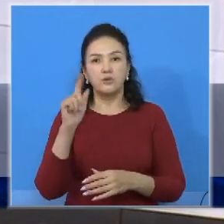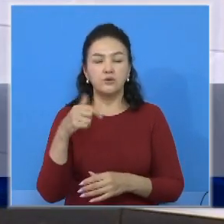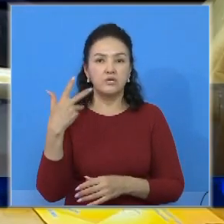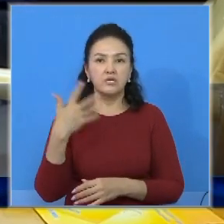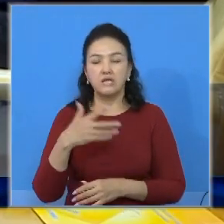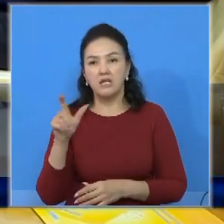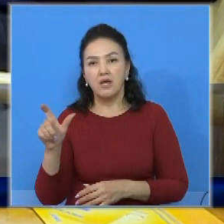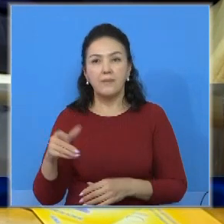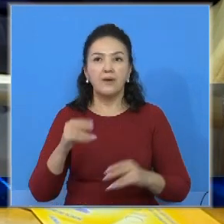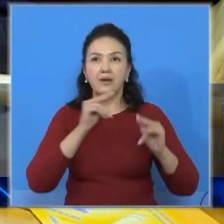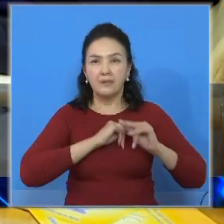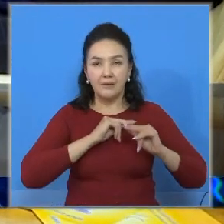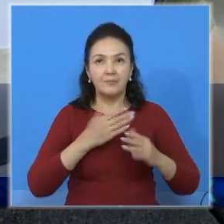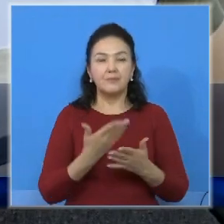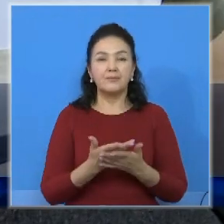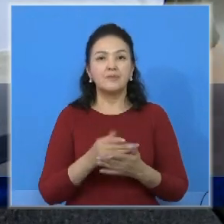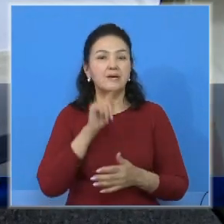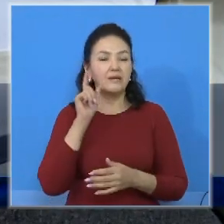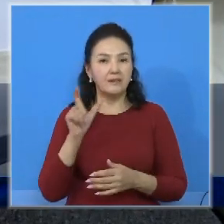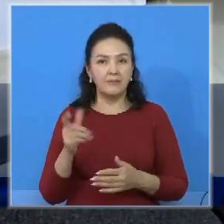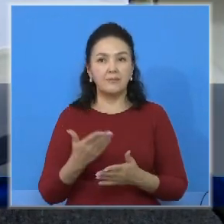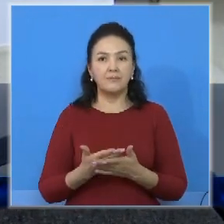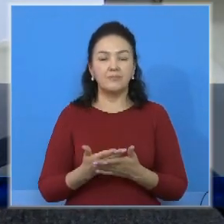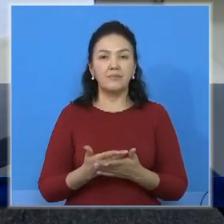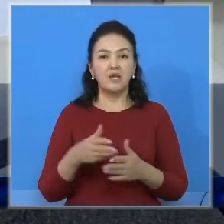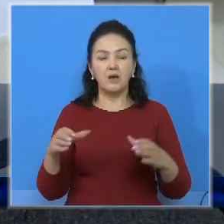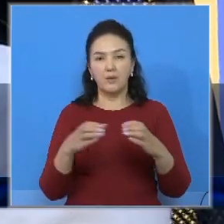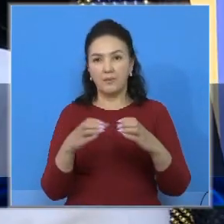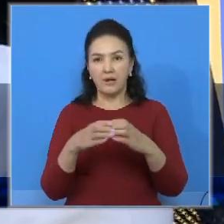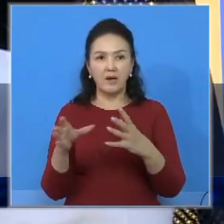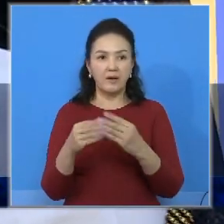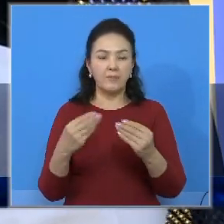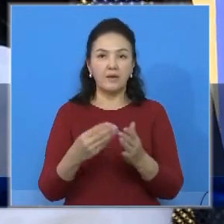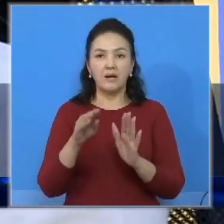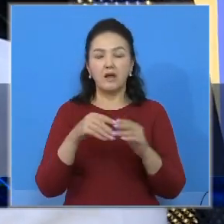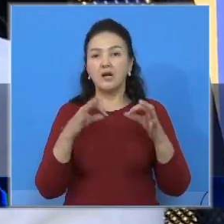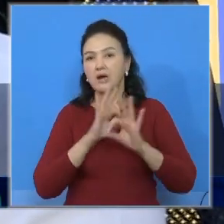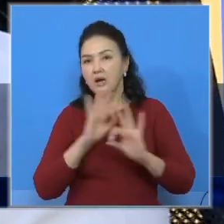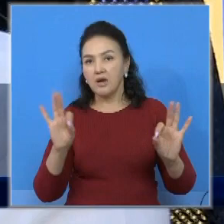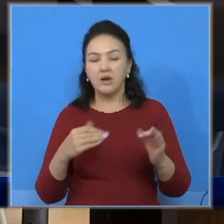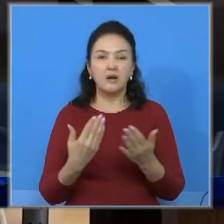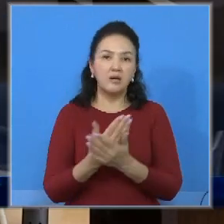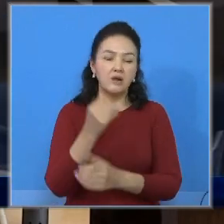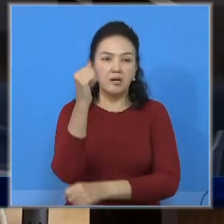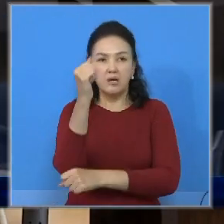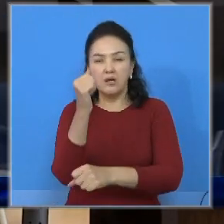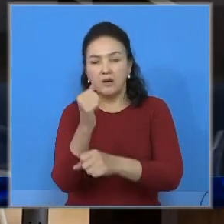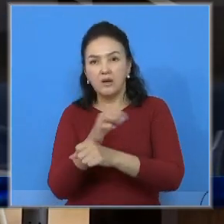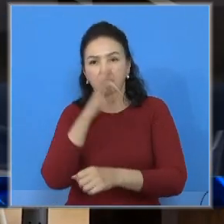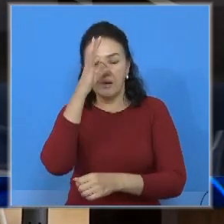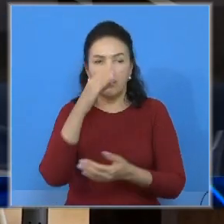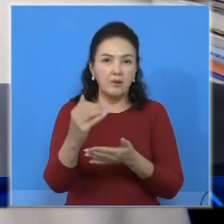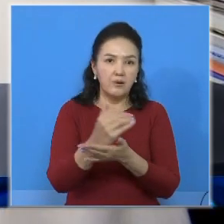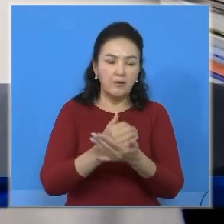астам адам жұмыс істейді. Басым бөлігі жас мамандар. Ұжыммен жұмыстың басты ерекшелігі жаңа кадрларға тәжірибе жинап,